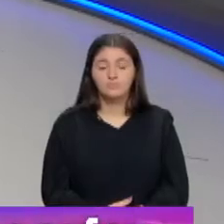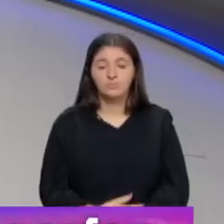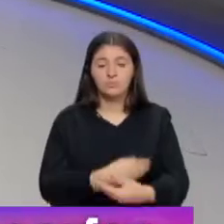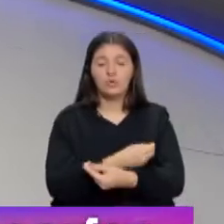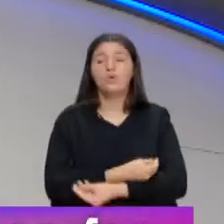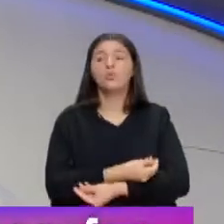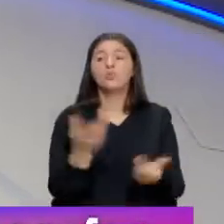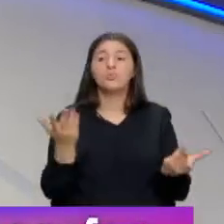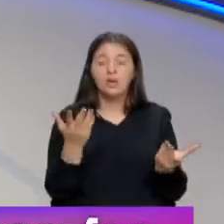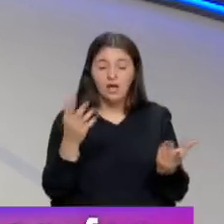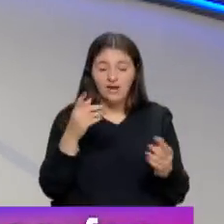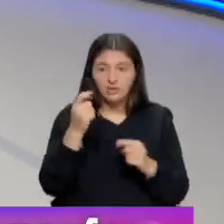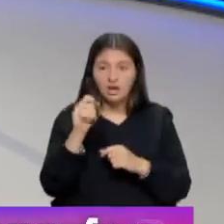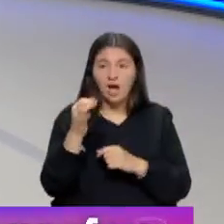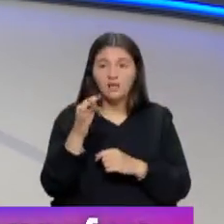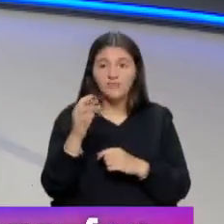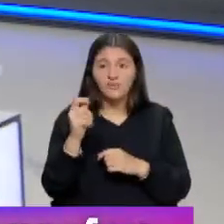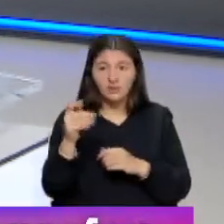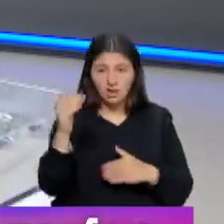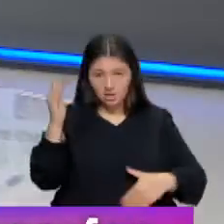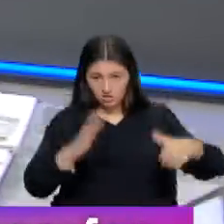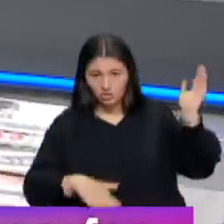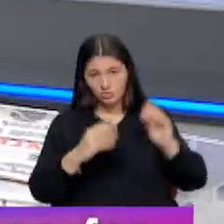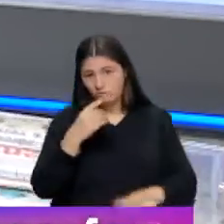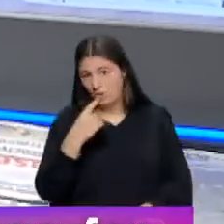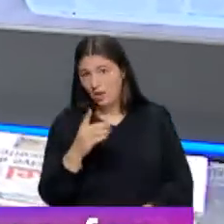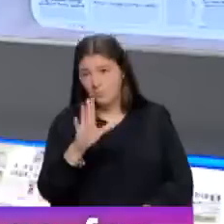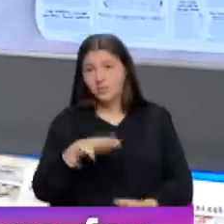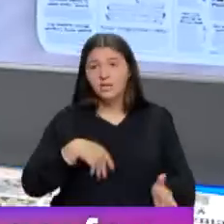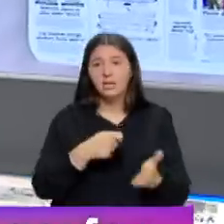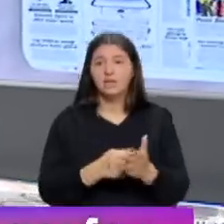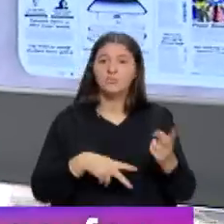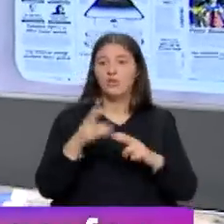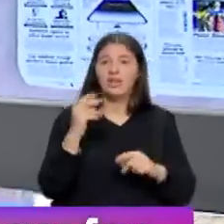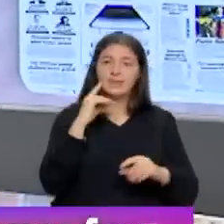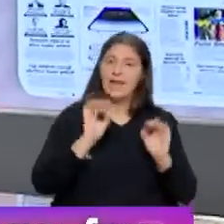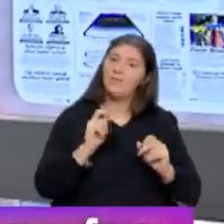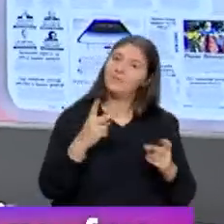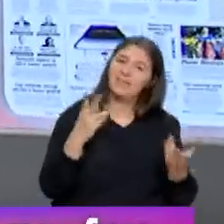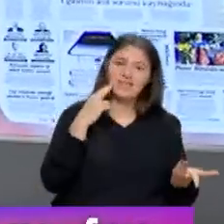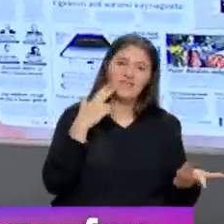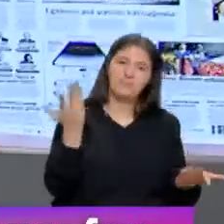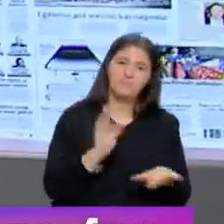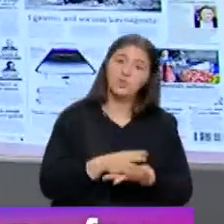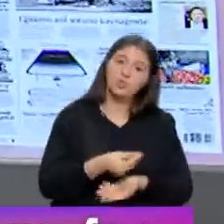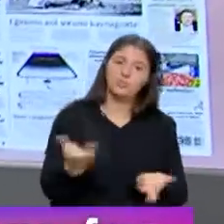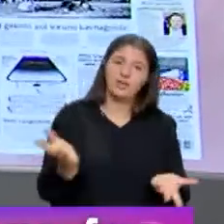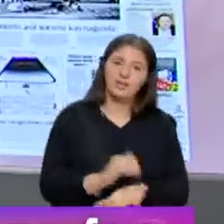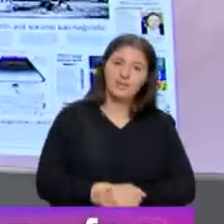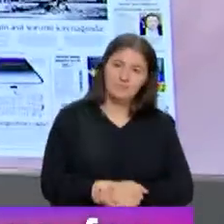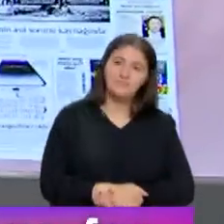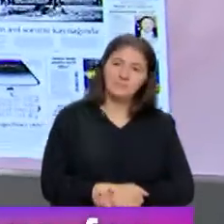gübre fiyatlarının Altın fiyatlarını geçtiğinde söyleyen bir yatırım aracı olarak da değerlendirebilirsiniz efendim gübreyi